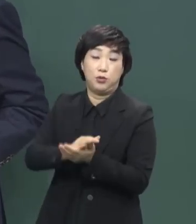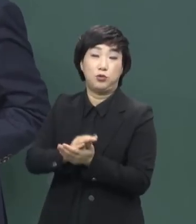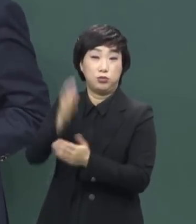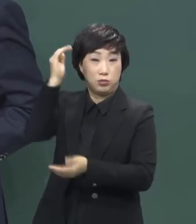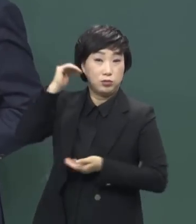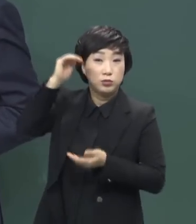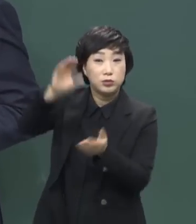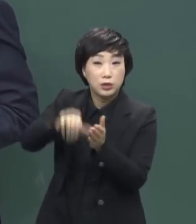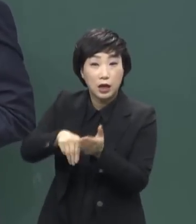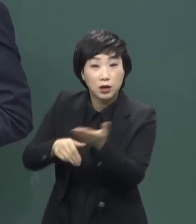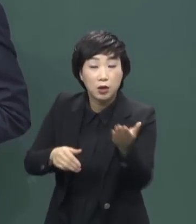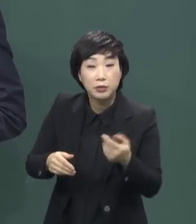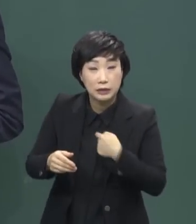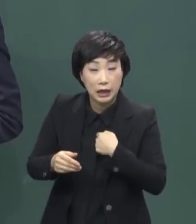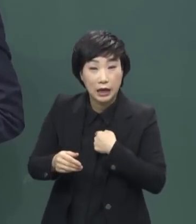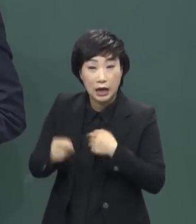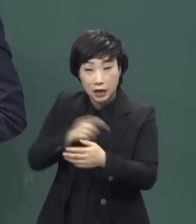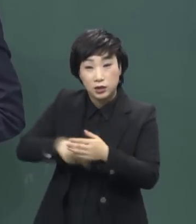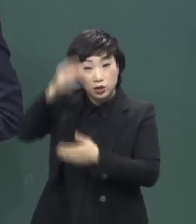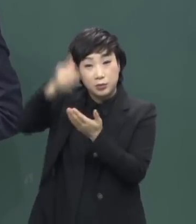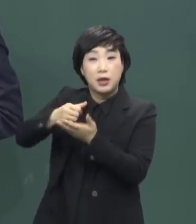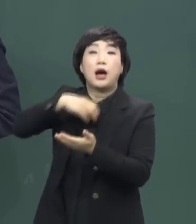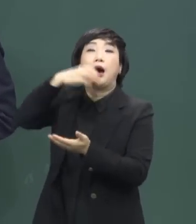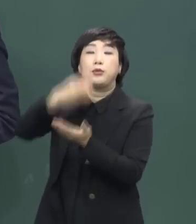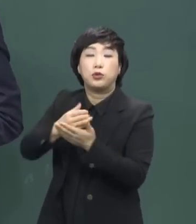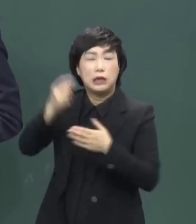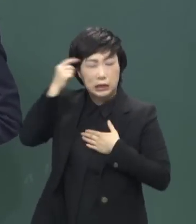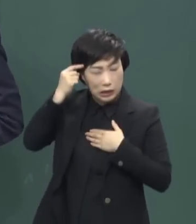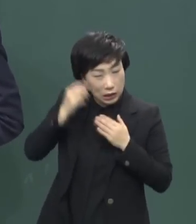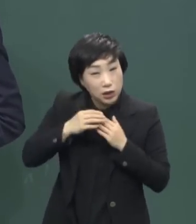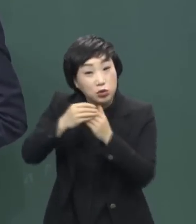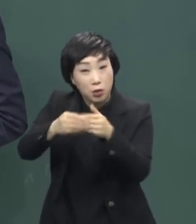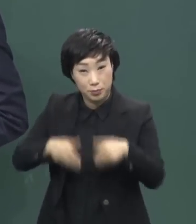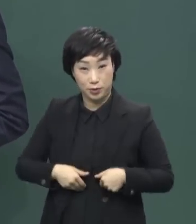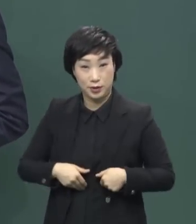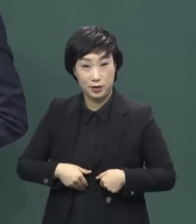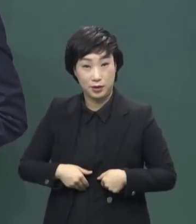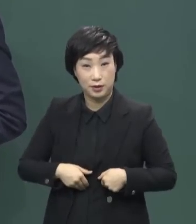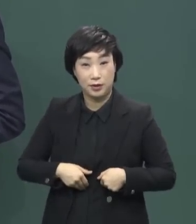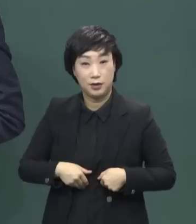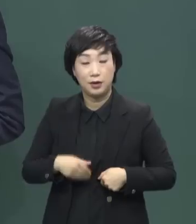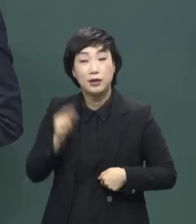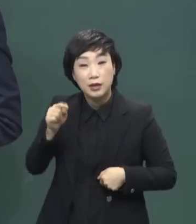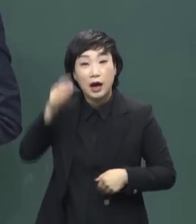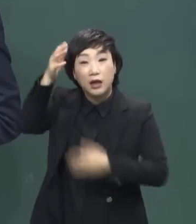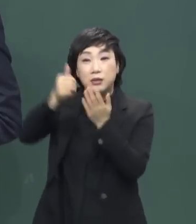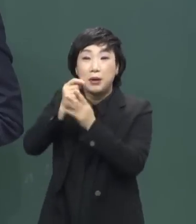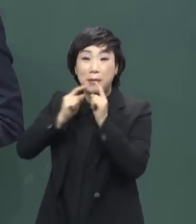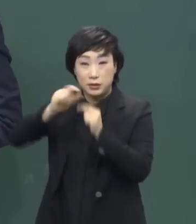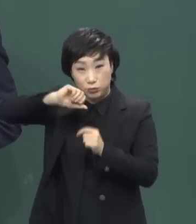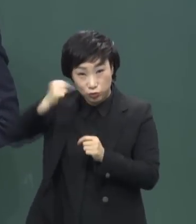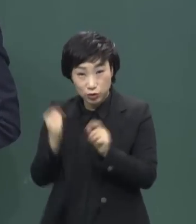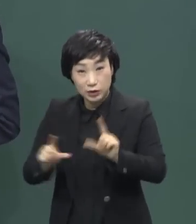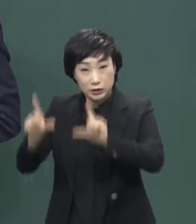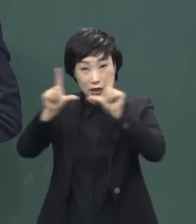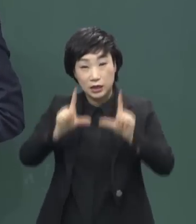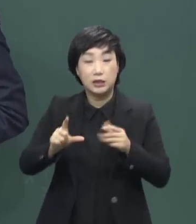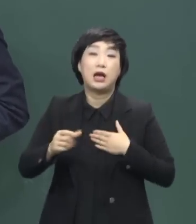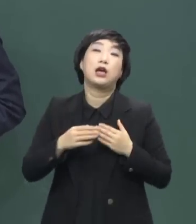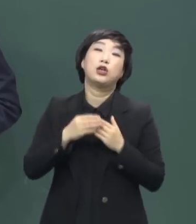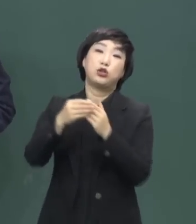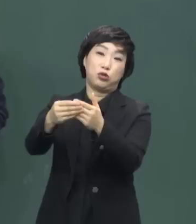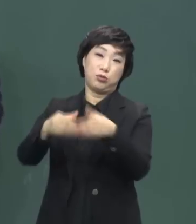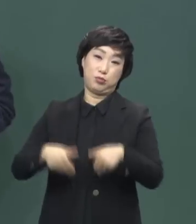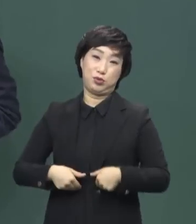때 내 안에 성령의 감동이 내 생각을 장악하고 아멘. 이 말씀대로 살도록 이끌고